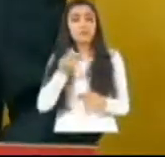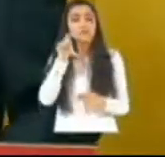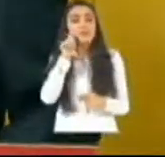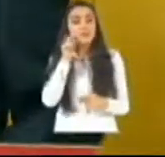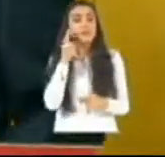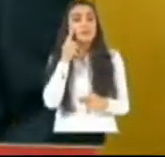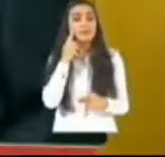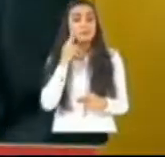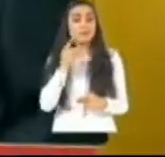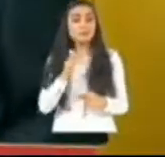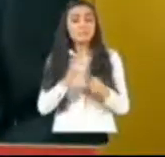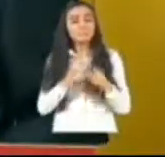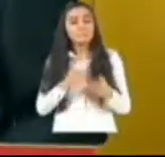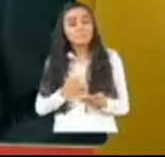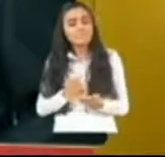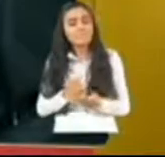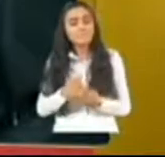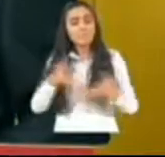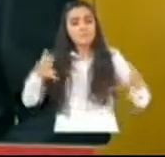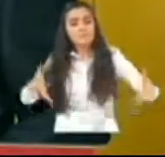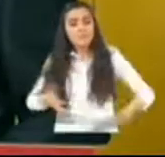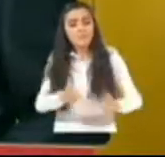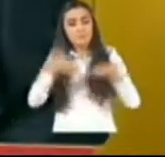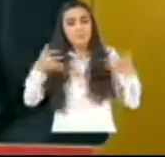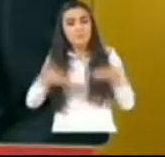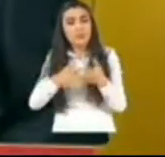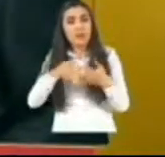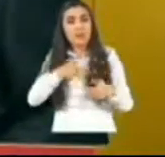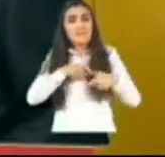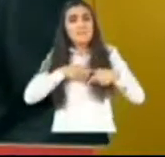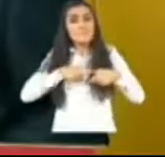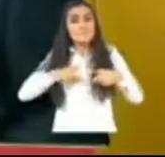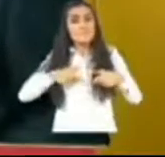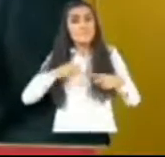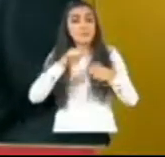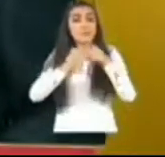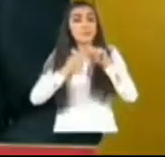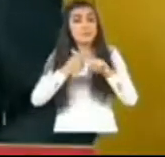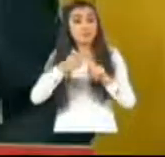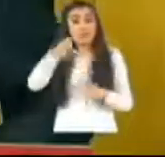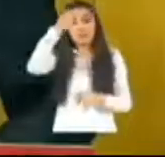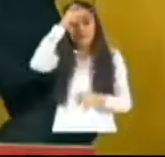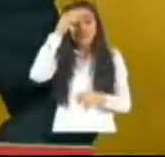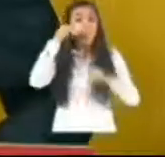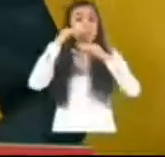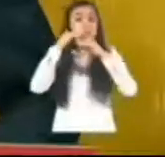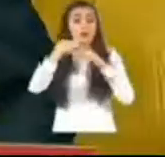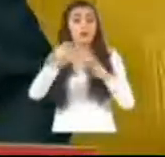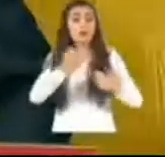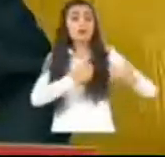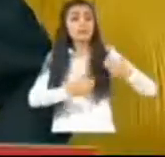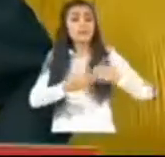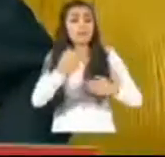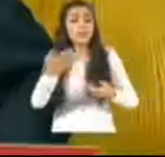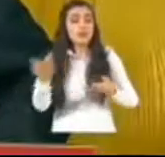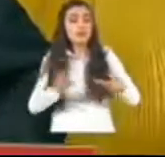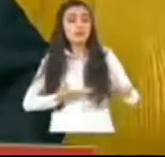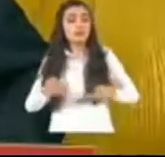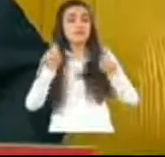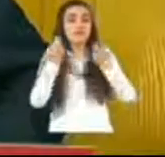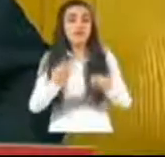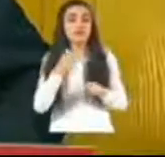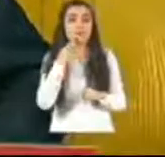ve etik değerlerle, harmanlanmış milli siyasetiyle Türk milletine sevdaya hizmet